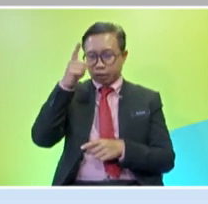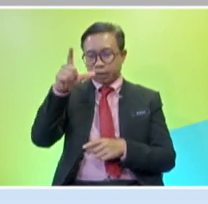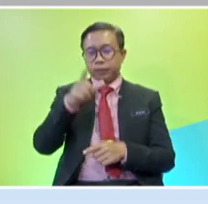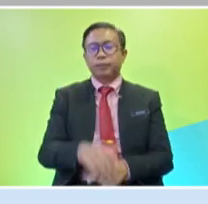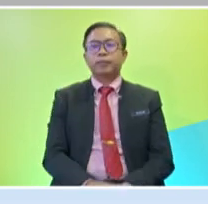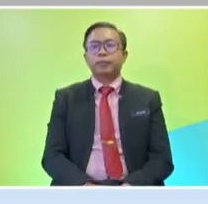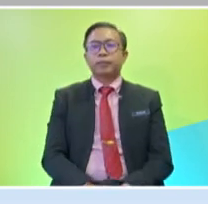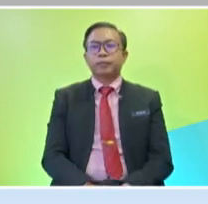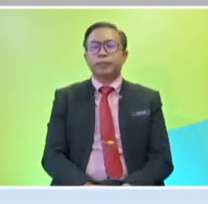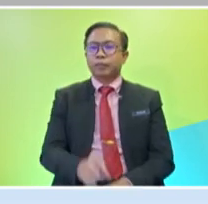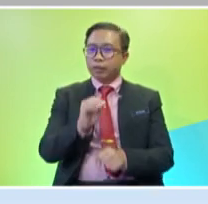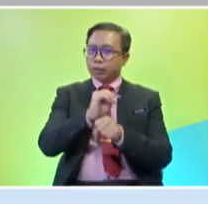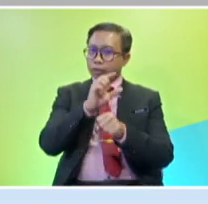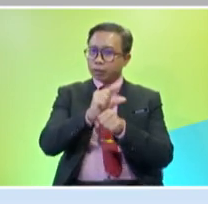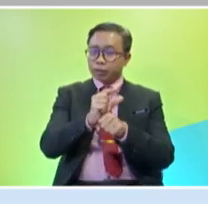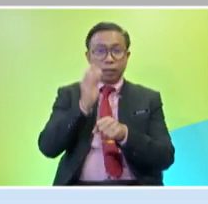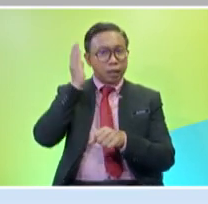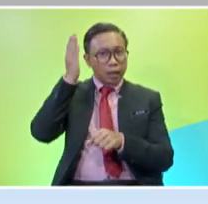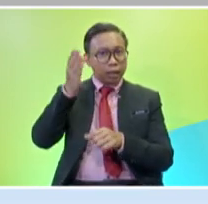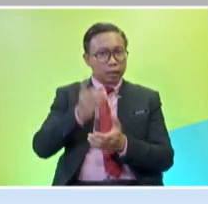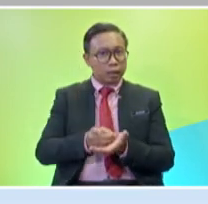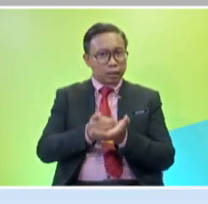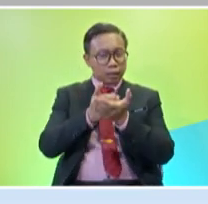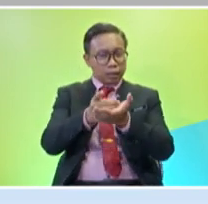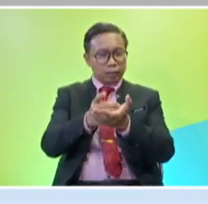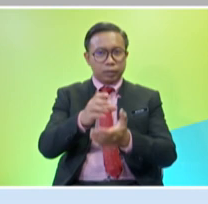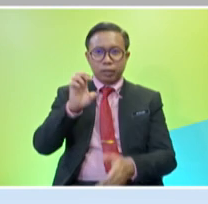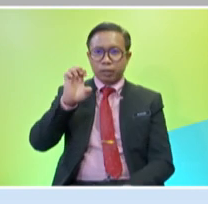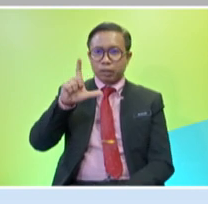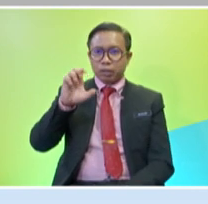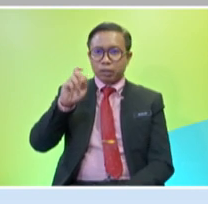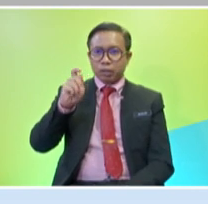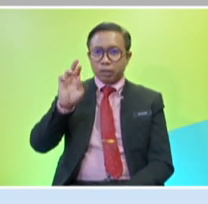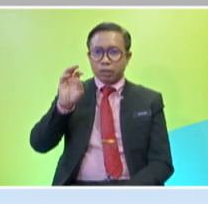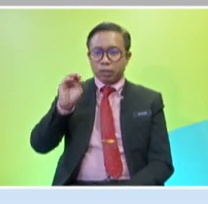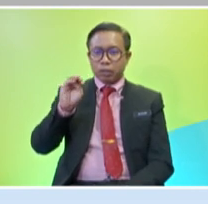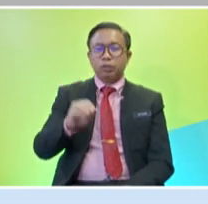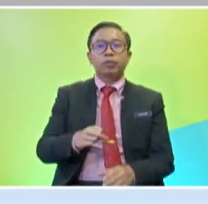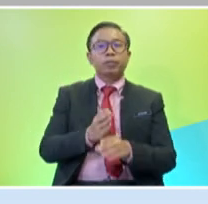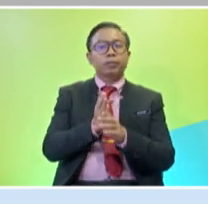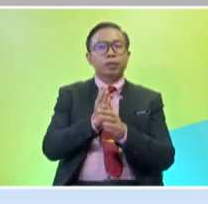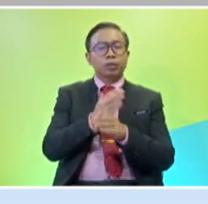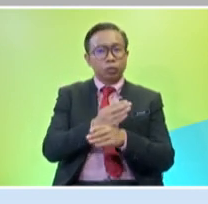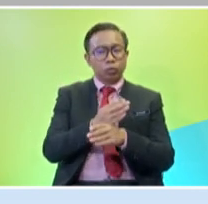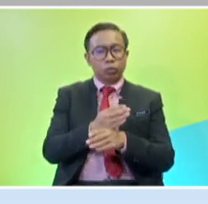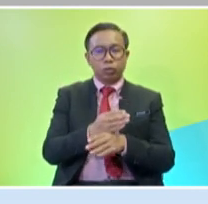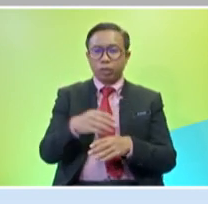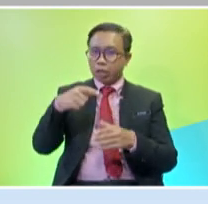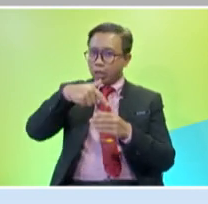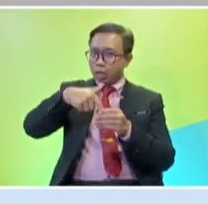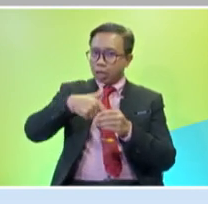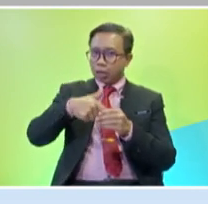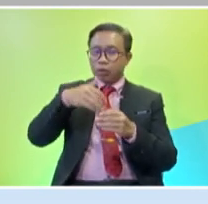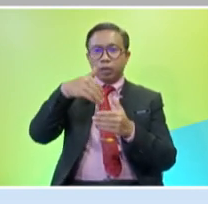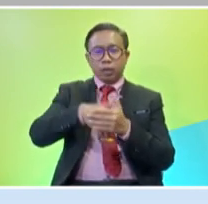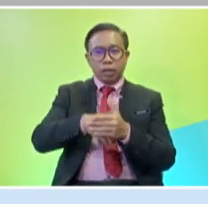kubrom nah inisium akan mendermakan elektron membentuk AON magnesium dan larut dalam